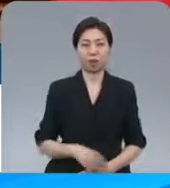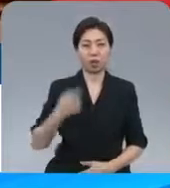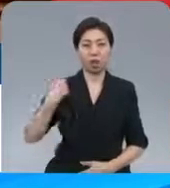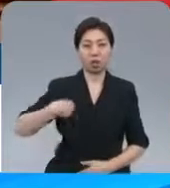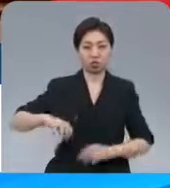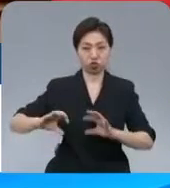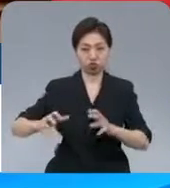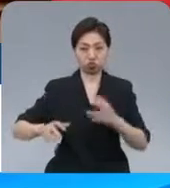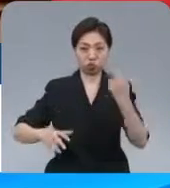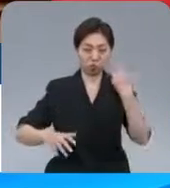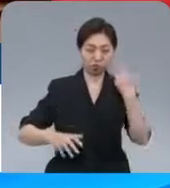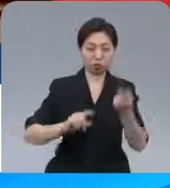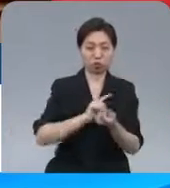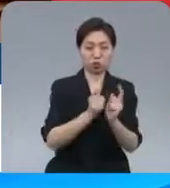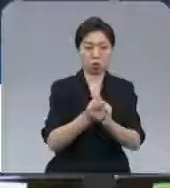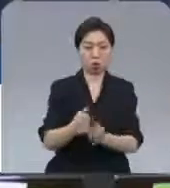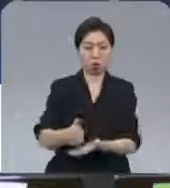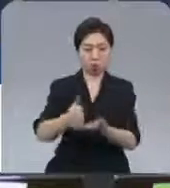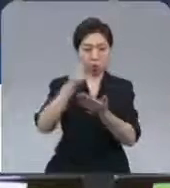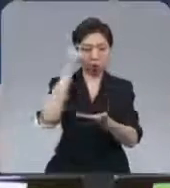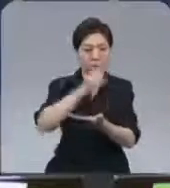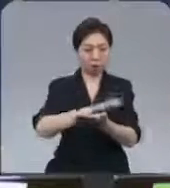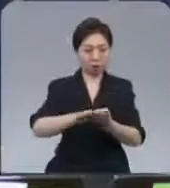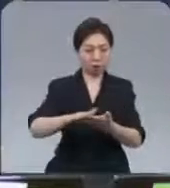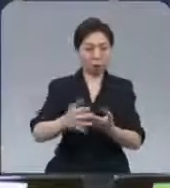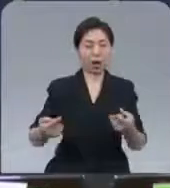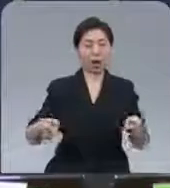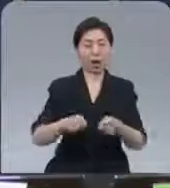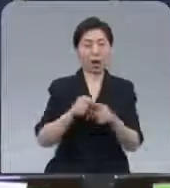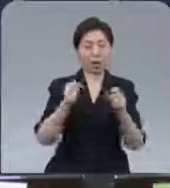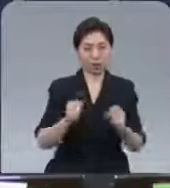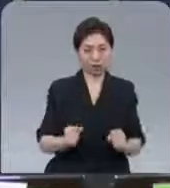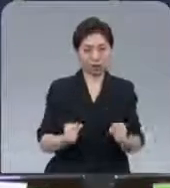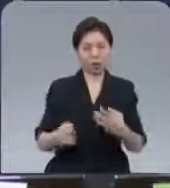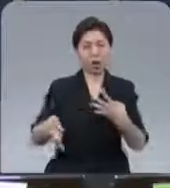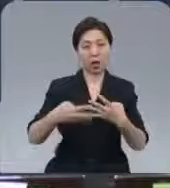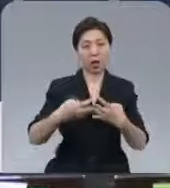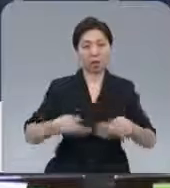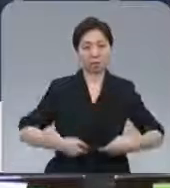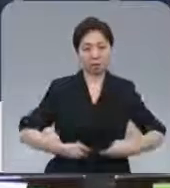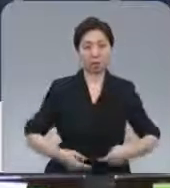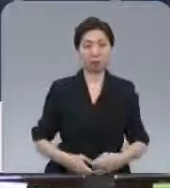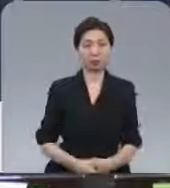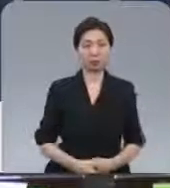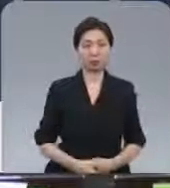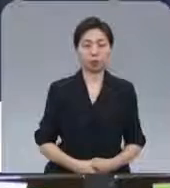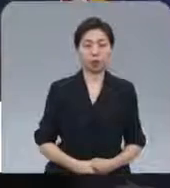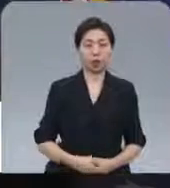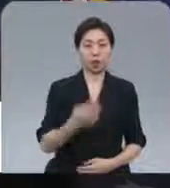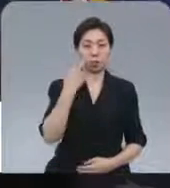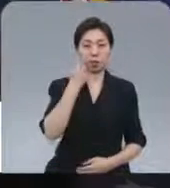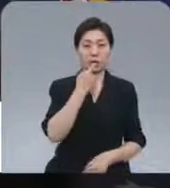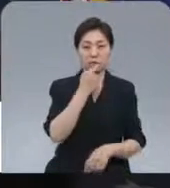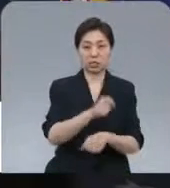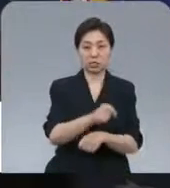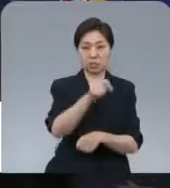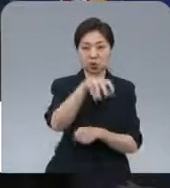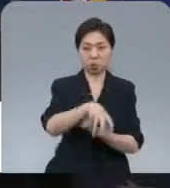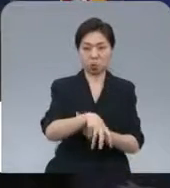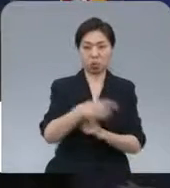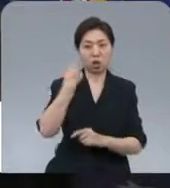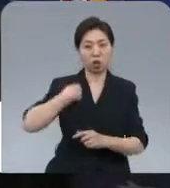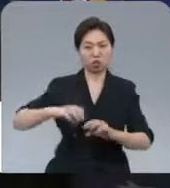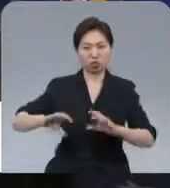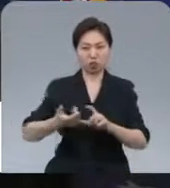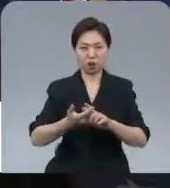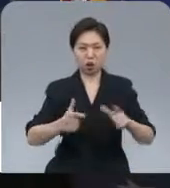отметил представитель белого дома подчеркнув что тема предстоящей зимней олимпиады в пекине не затрагивалась джо байден сказал своему